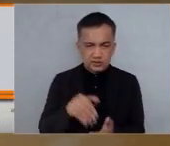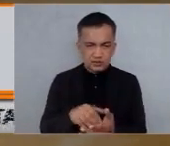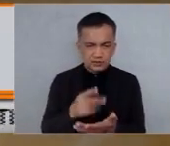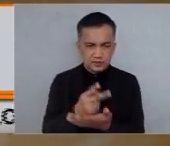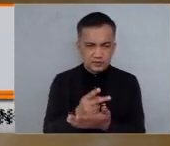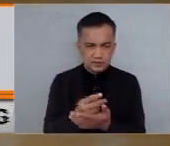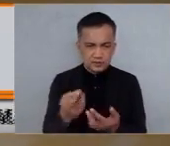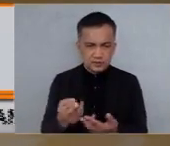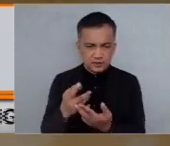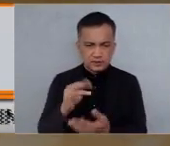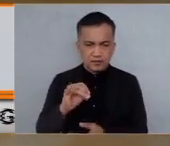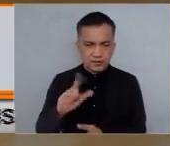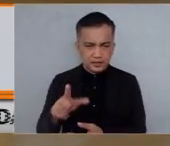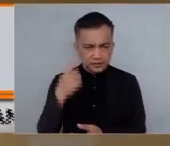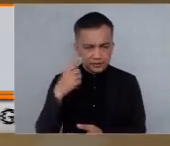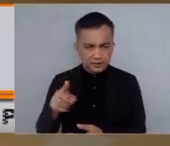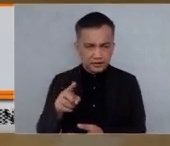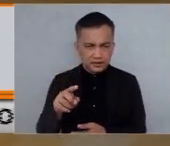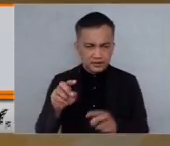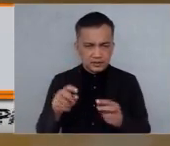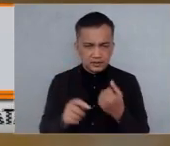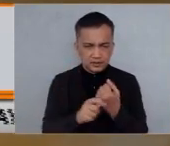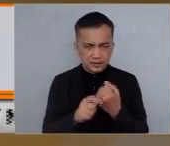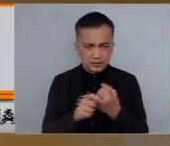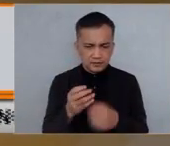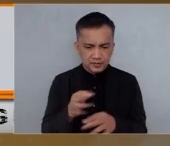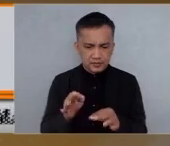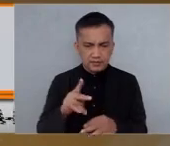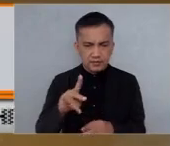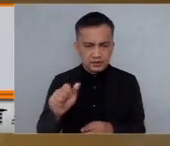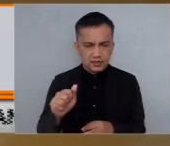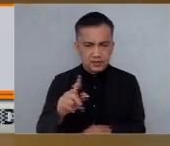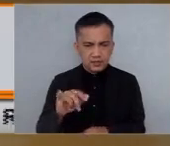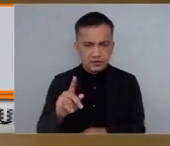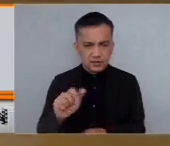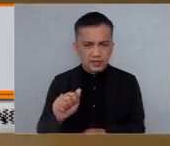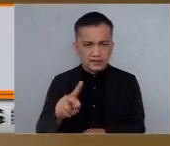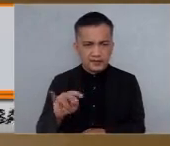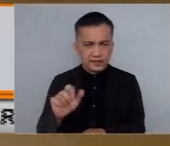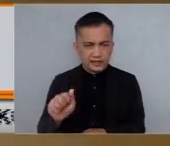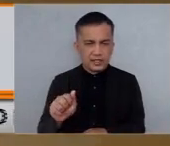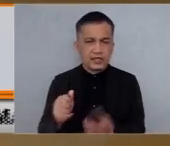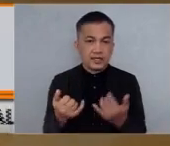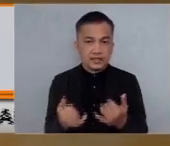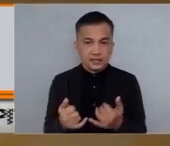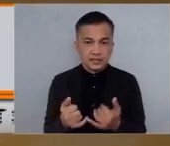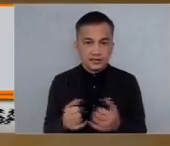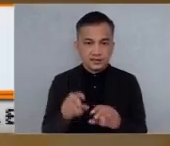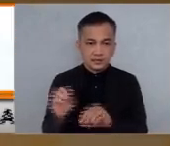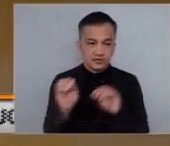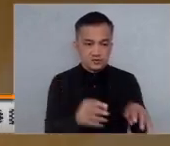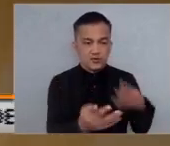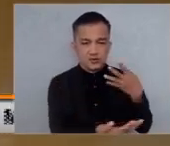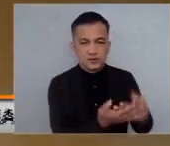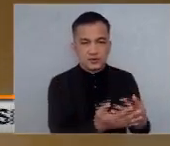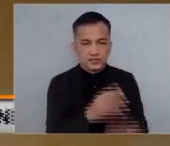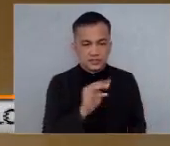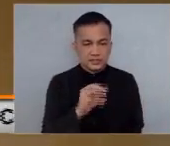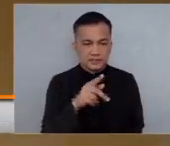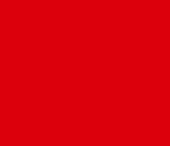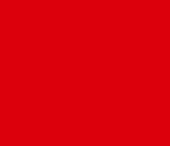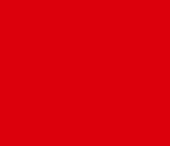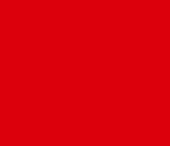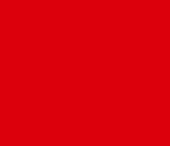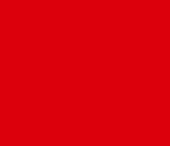inirekomendang piyansa para sa pansamantalang paglaya ni Pura Luca Vega. Sa ngayon ay nasa kustudiya na siya ng Manila Police District Station